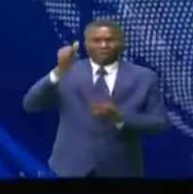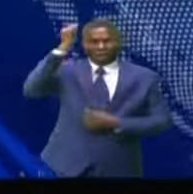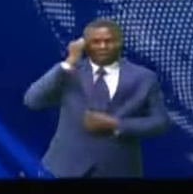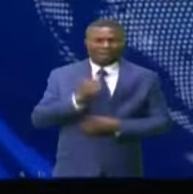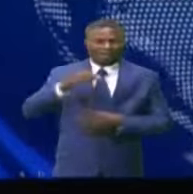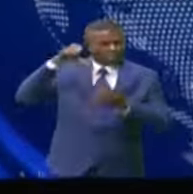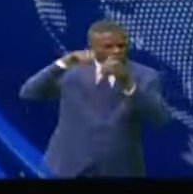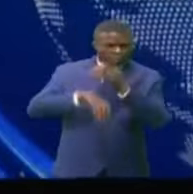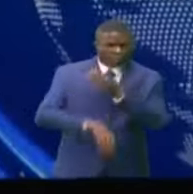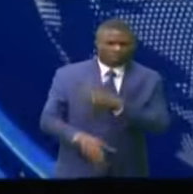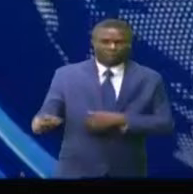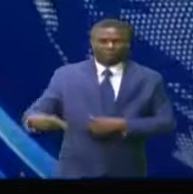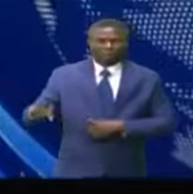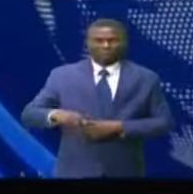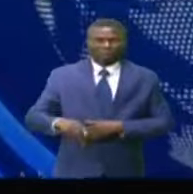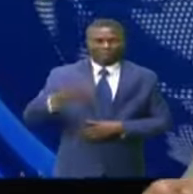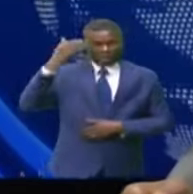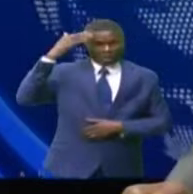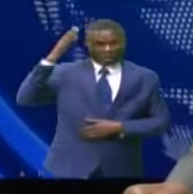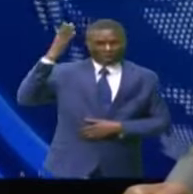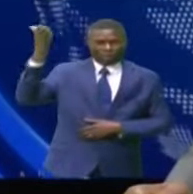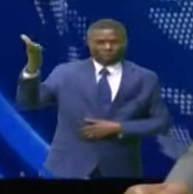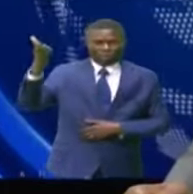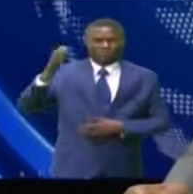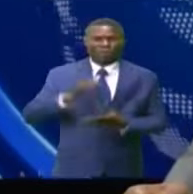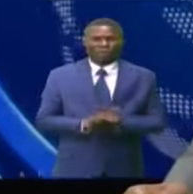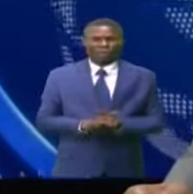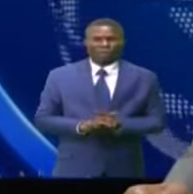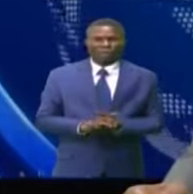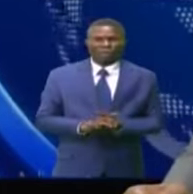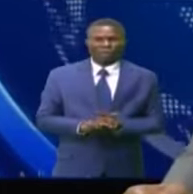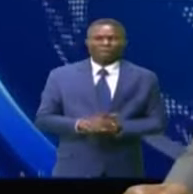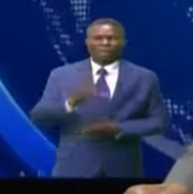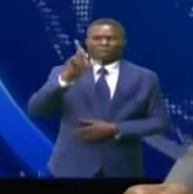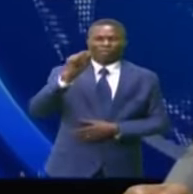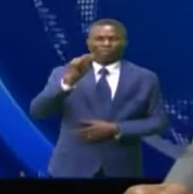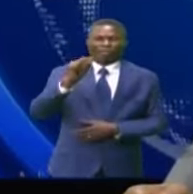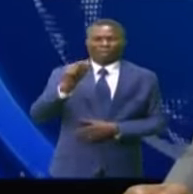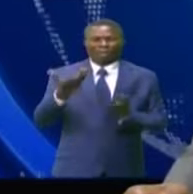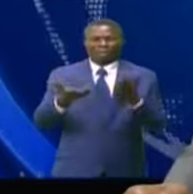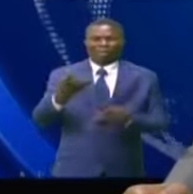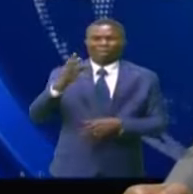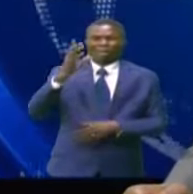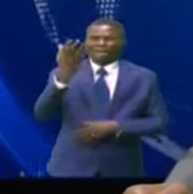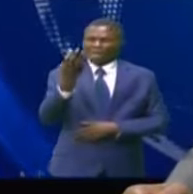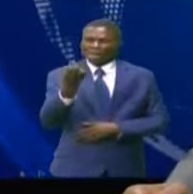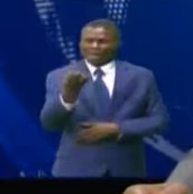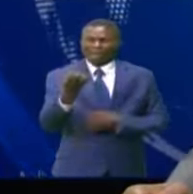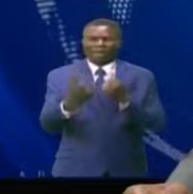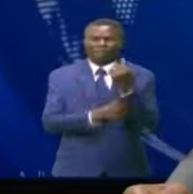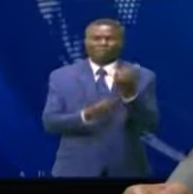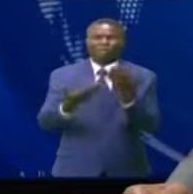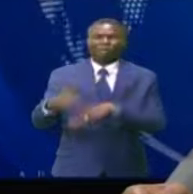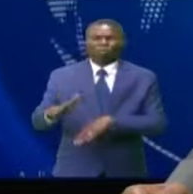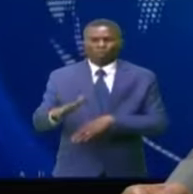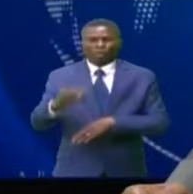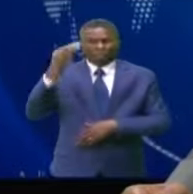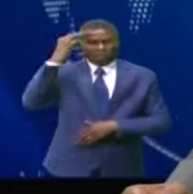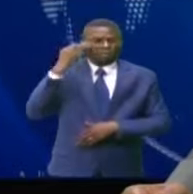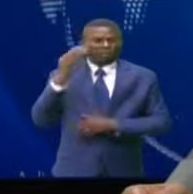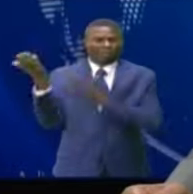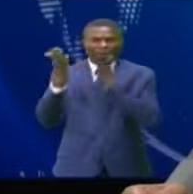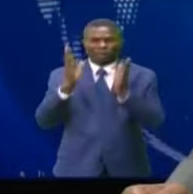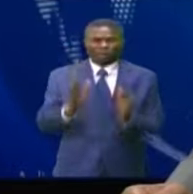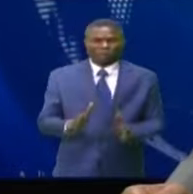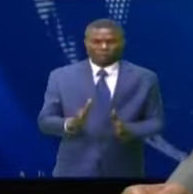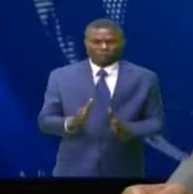d'Iborama Pambi dans la province de l'Équateur. Il passe d'une vingtaine à une quarantaine. Affirmation du ministre des Transports lors